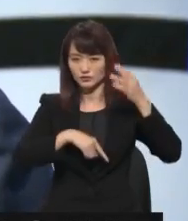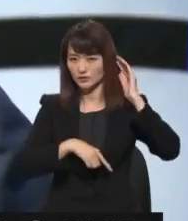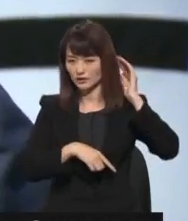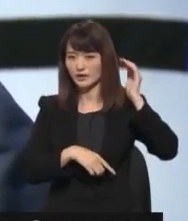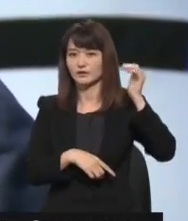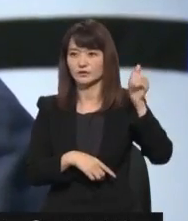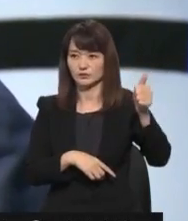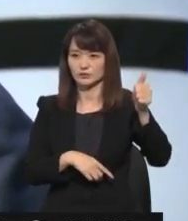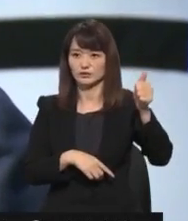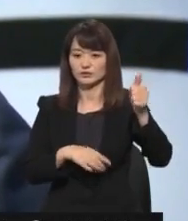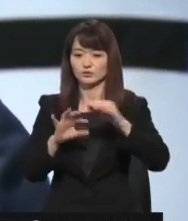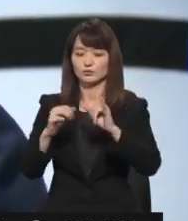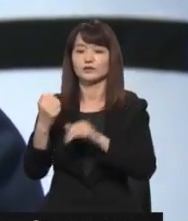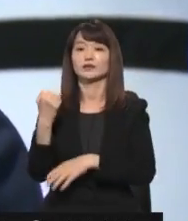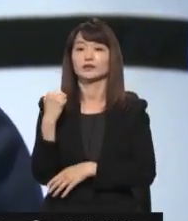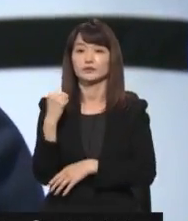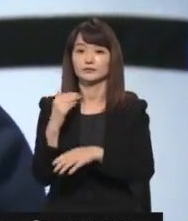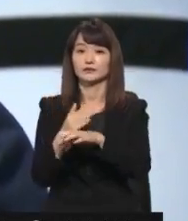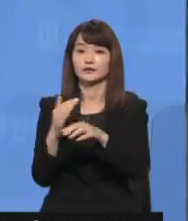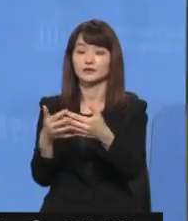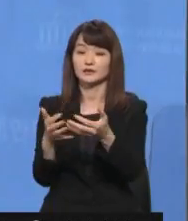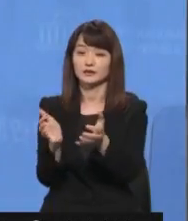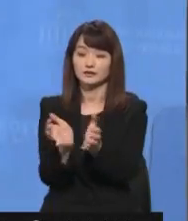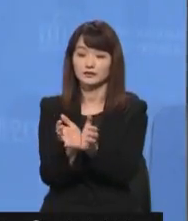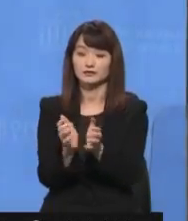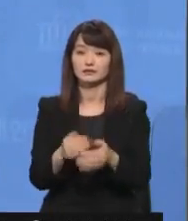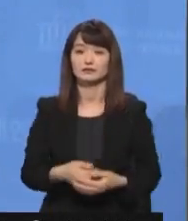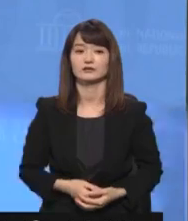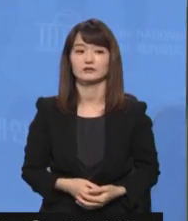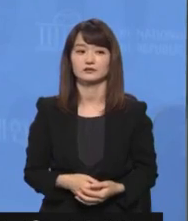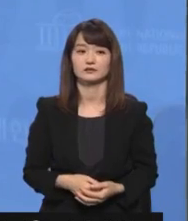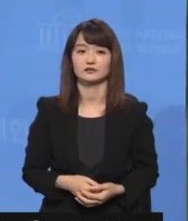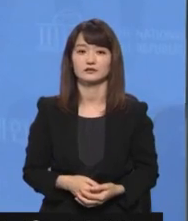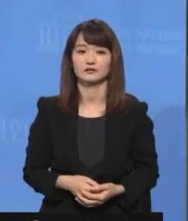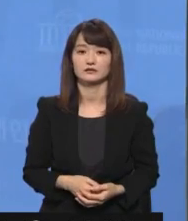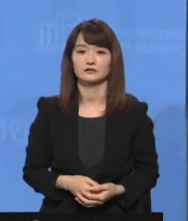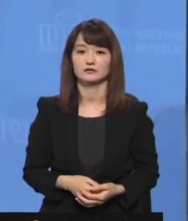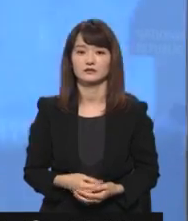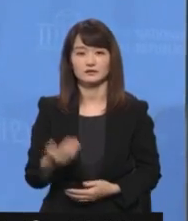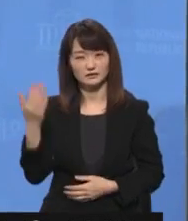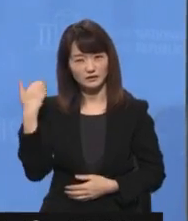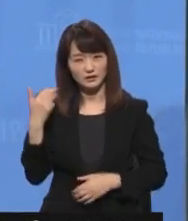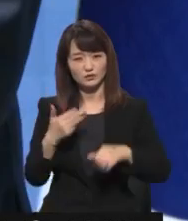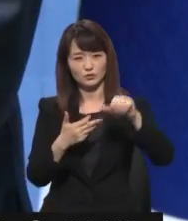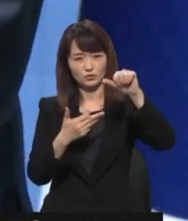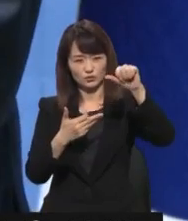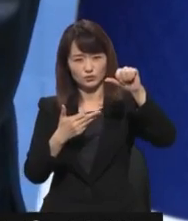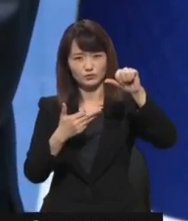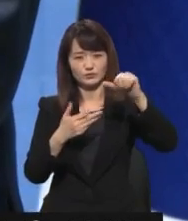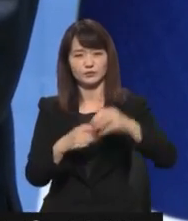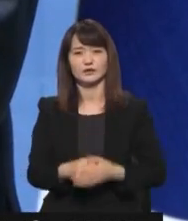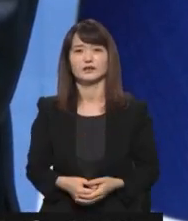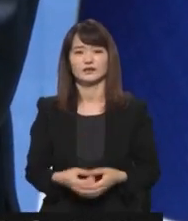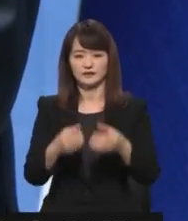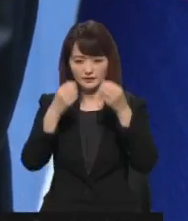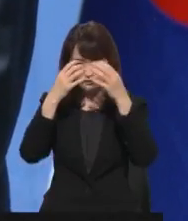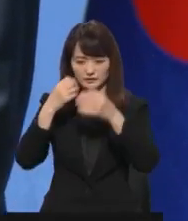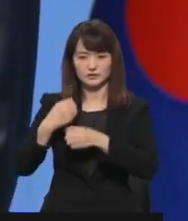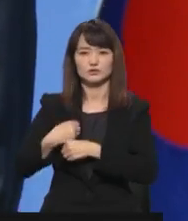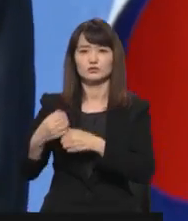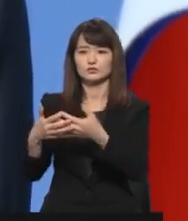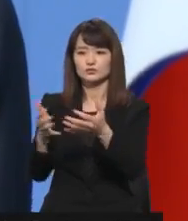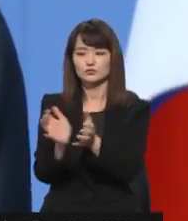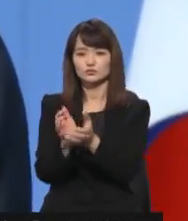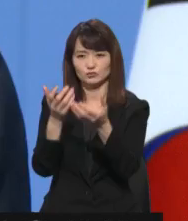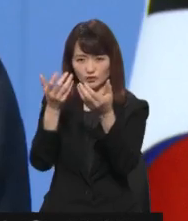또 이 당에 대해서 과거 그 뭐 즉 528 친군 부 잎이 떼서 얘기를 하다보니까